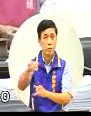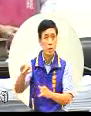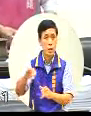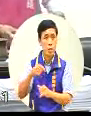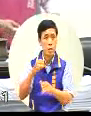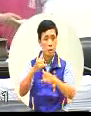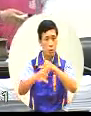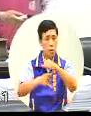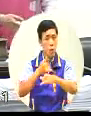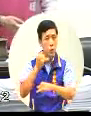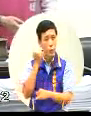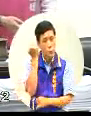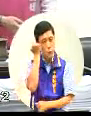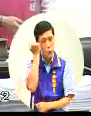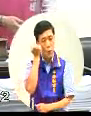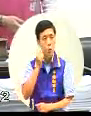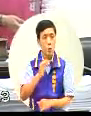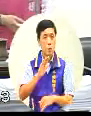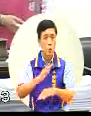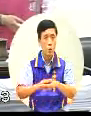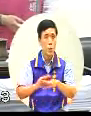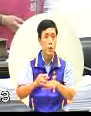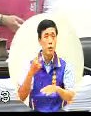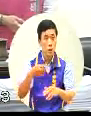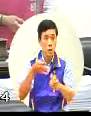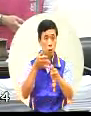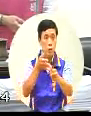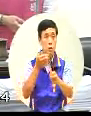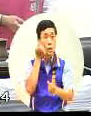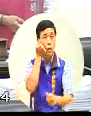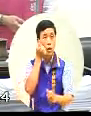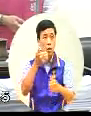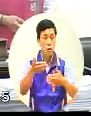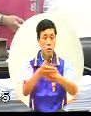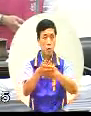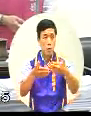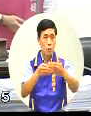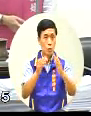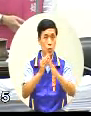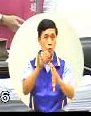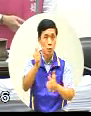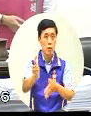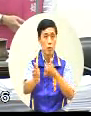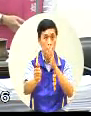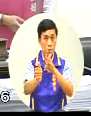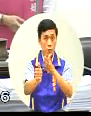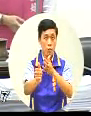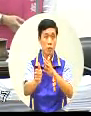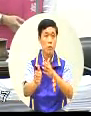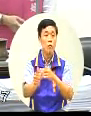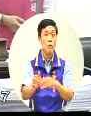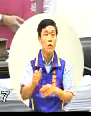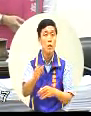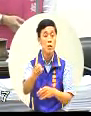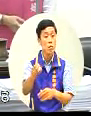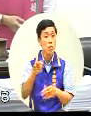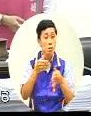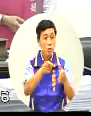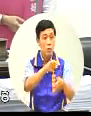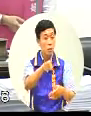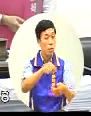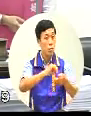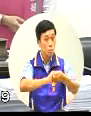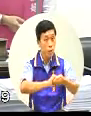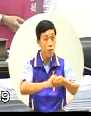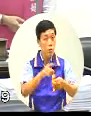的痛苦的哈、哦。那我是想再请问那个交通局长哦，你对于他们的这个决定可不可以说明一下哈、